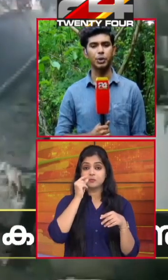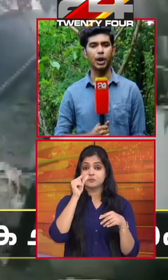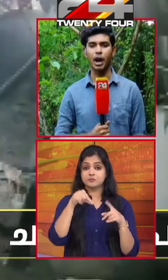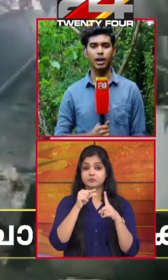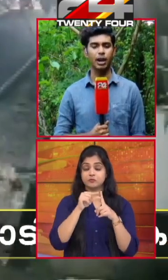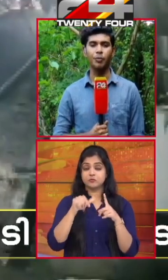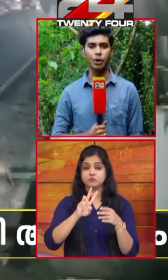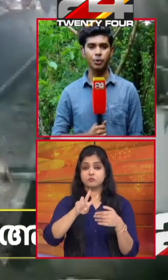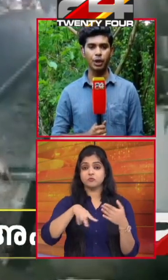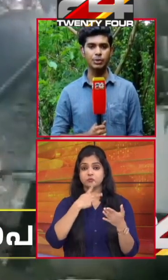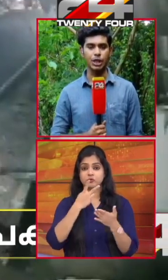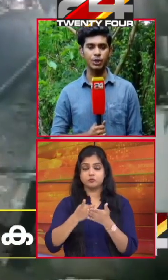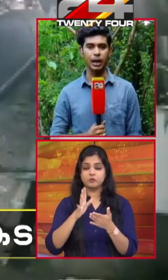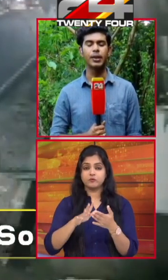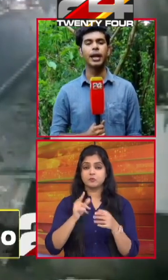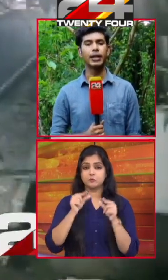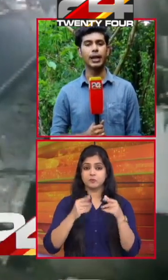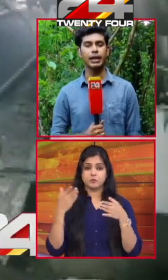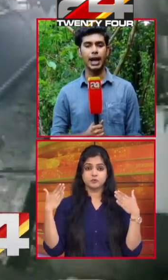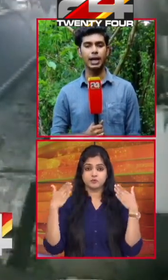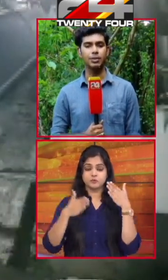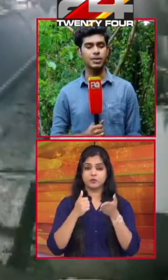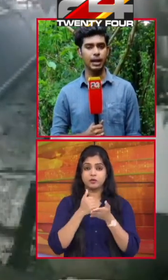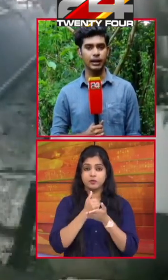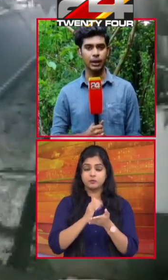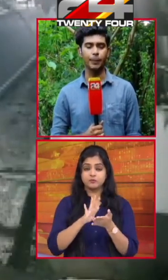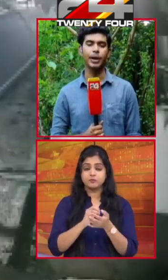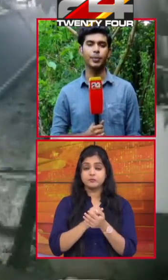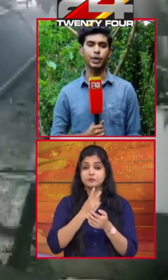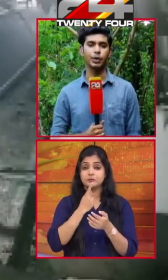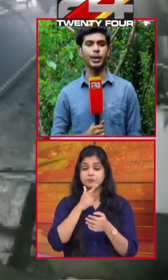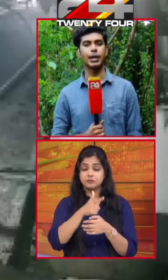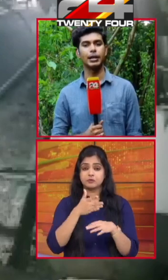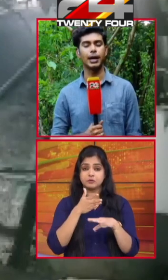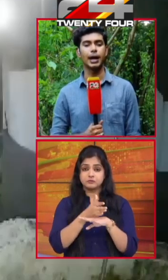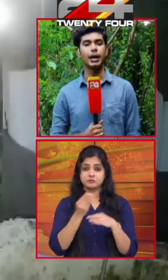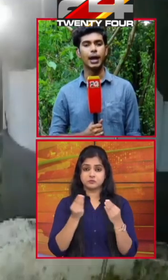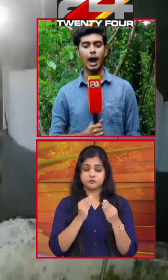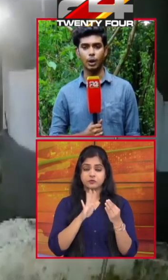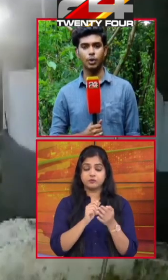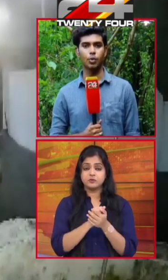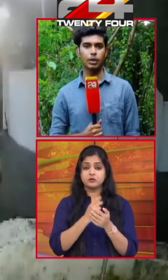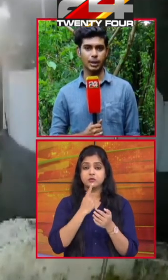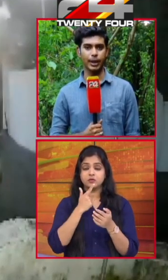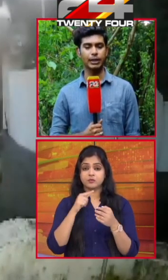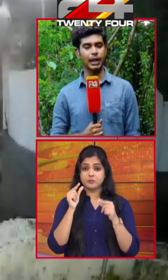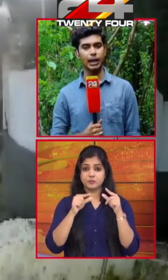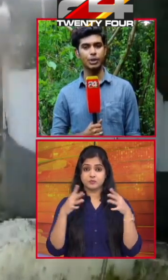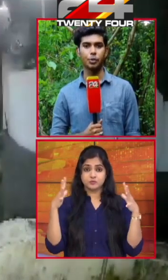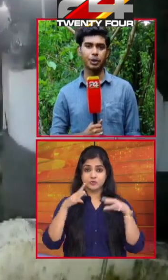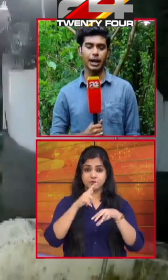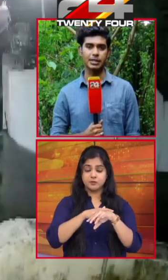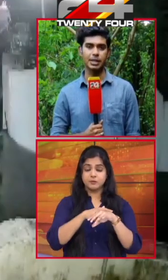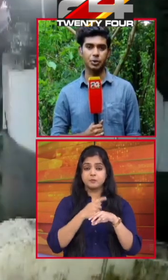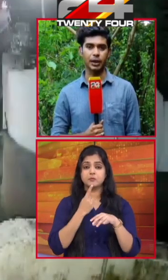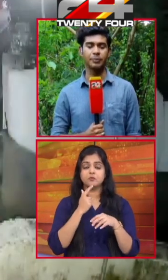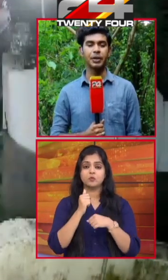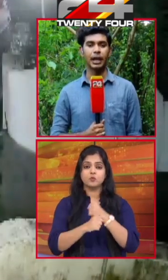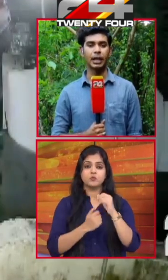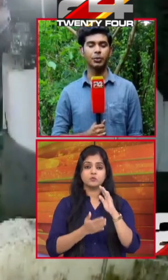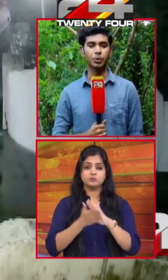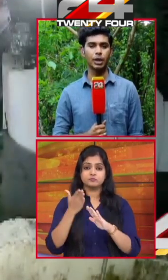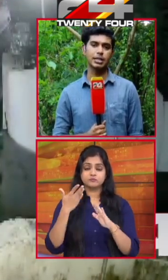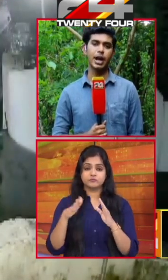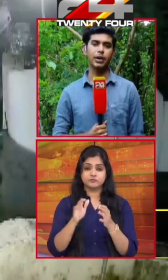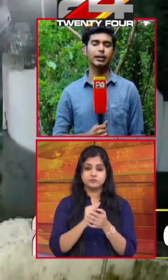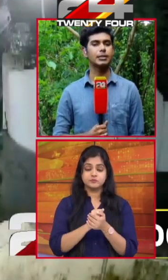വീഴുന്നു. തൊട്ടടുത്തുള്ള ആളുകളെല്ലാം ഓടിക്കൂടുകയും ചെയ്യുന്നുണ്ട്. ഇതിനിടയിൽ നായ്ക്കും ചെറിയ രീതിയിലുള്ള പരിക്ക് പറ്റുന്നു. പിന്നീട് നായ ആളുകൾ കൂടുന്ന സമയത്ത് എണീറ്റ് ഓടുകയാണ്